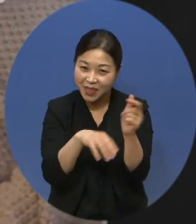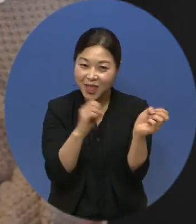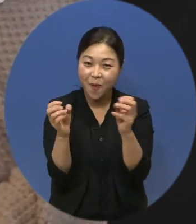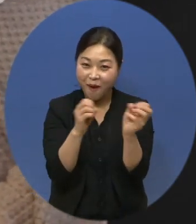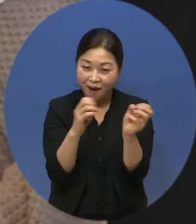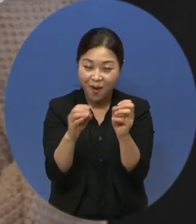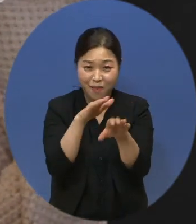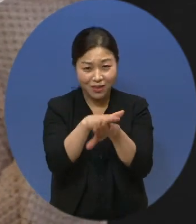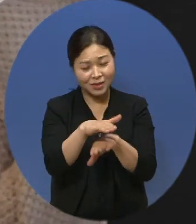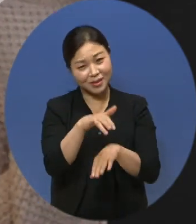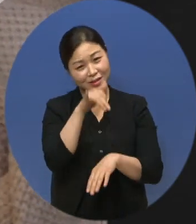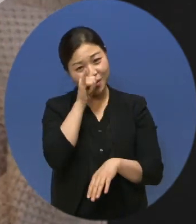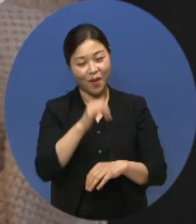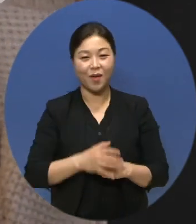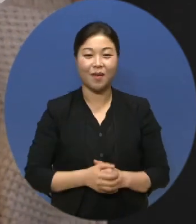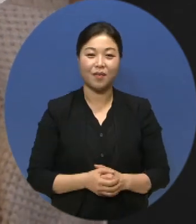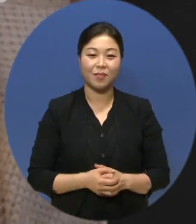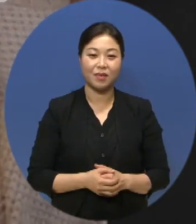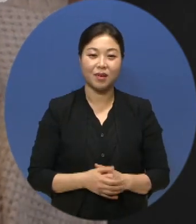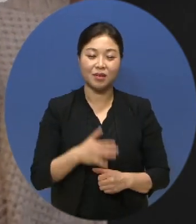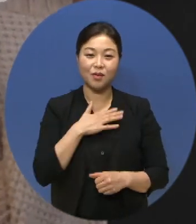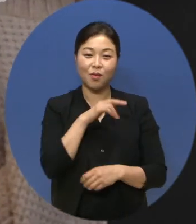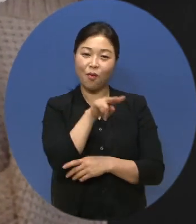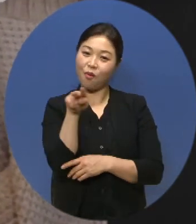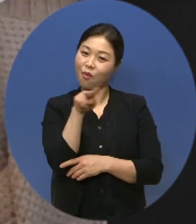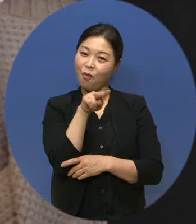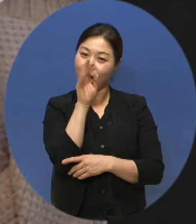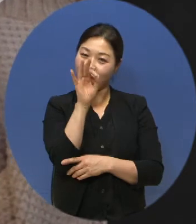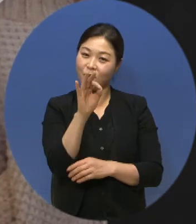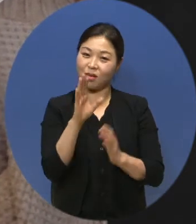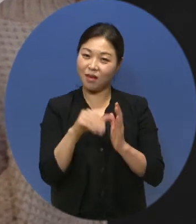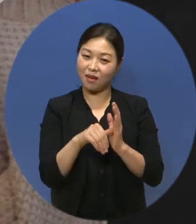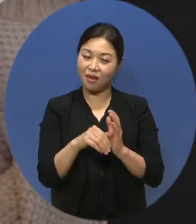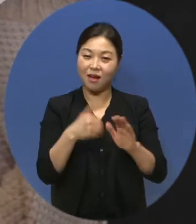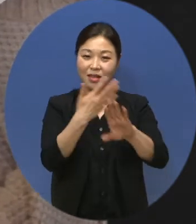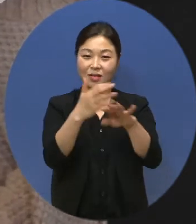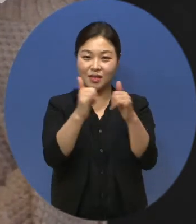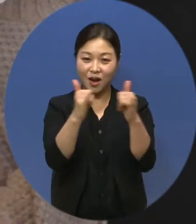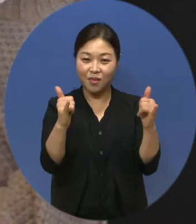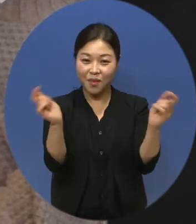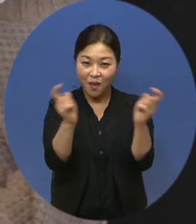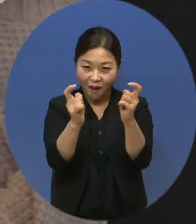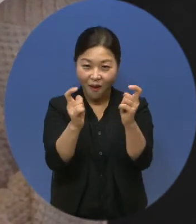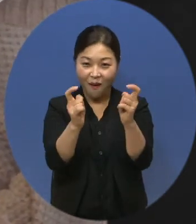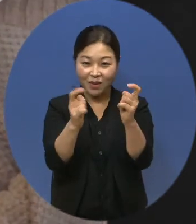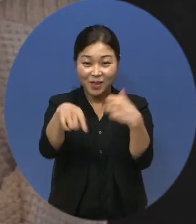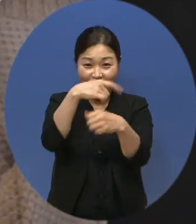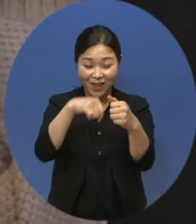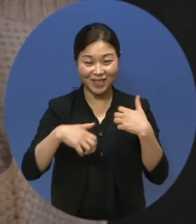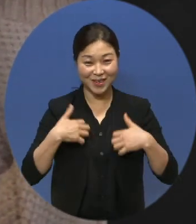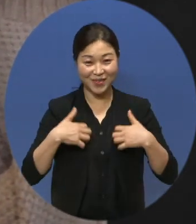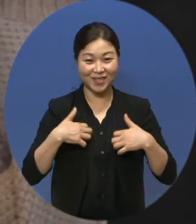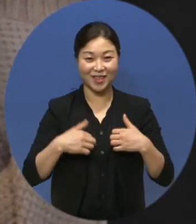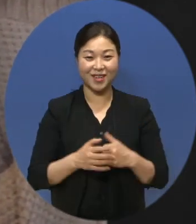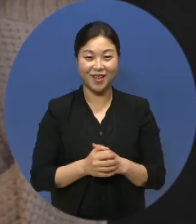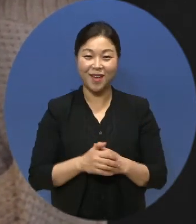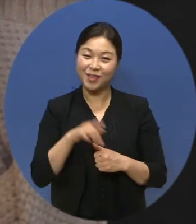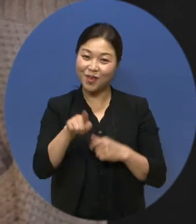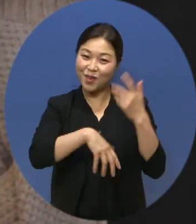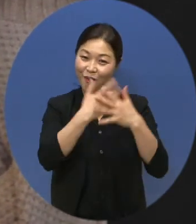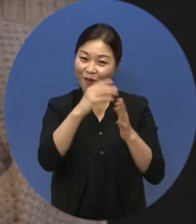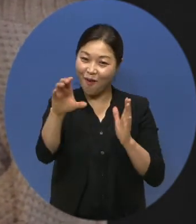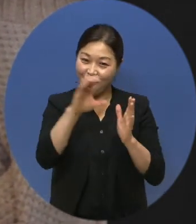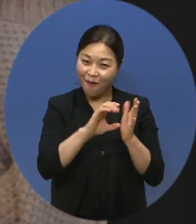약간 하시더라고요. 그래서 저는 보는 입장에서 솔직히 남의 싸움이 좀 재밌잖아요. 그래서 이거를 영화에 한번